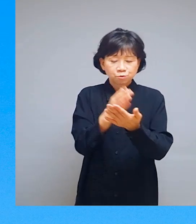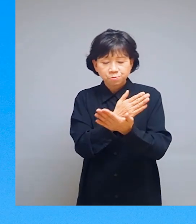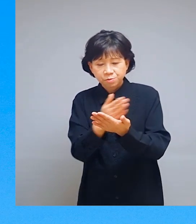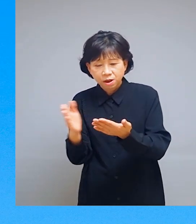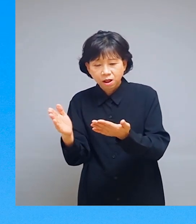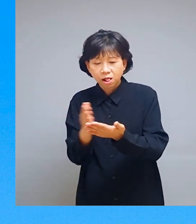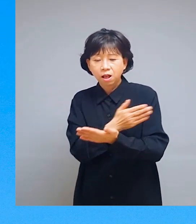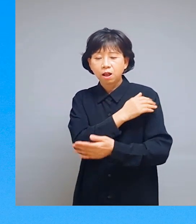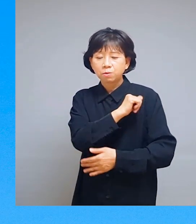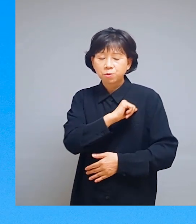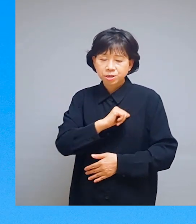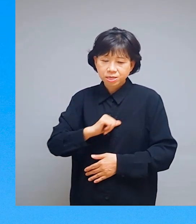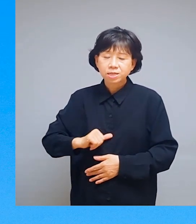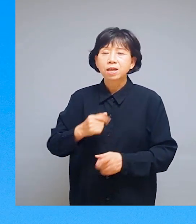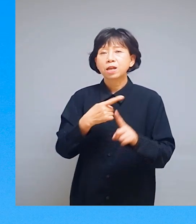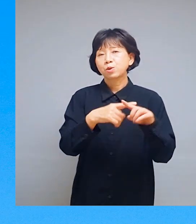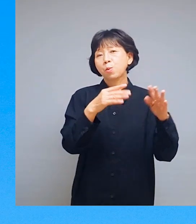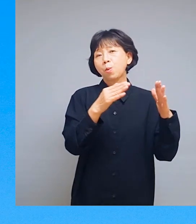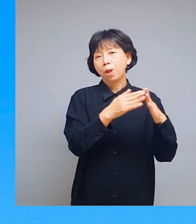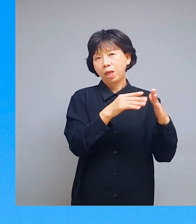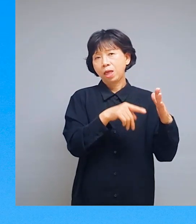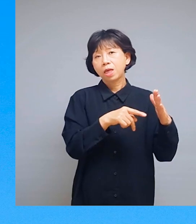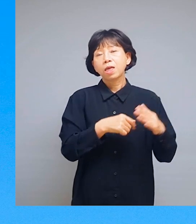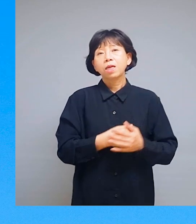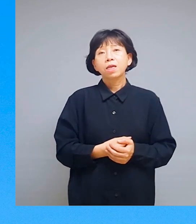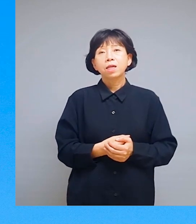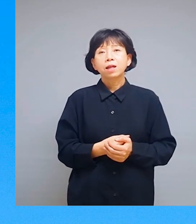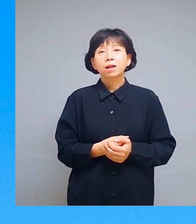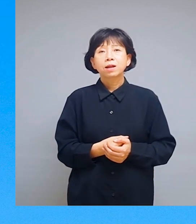분별하며 인내하는 교회였습니다.